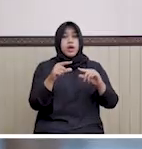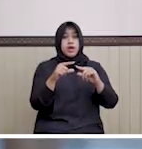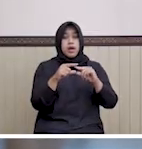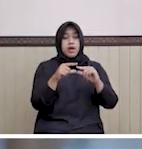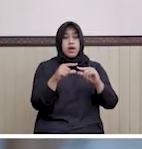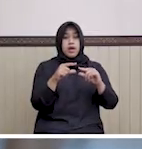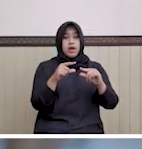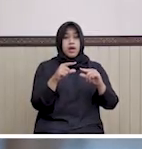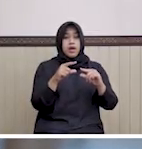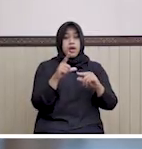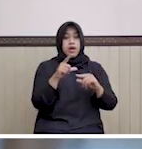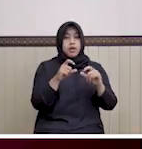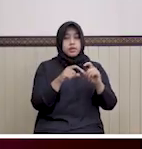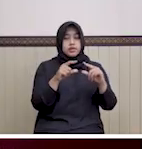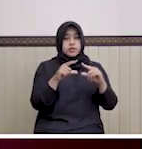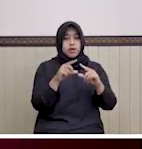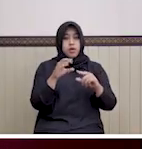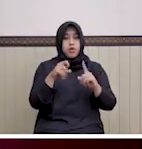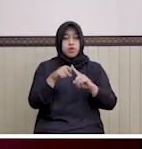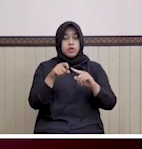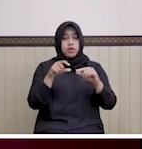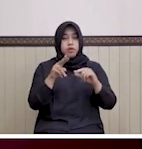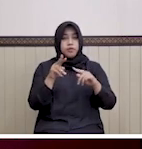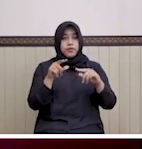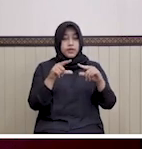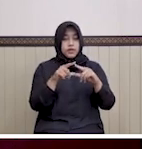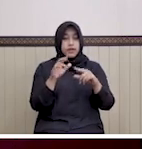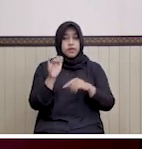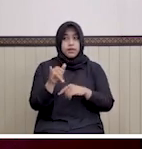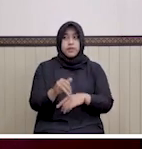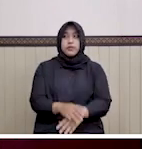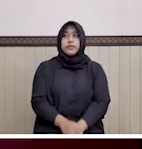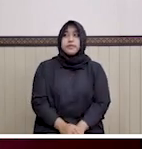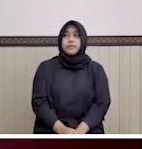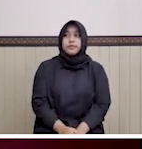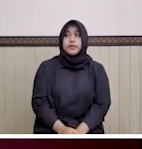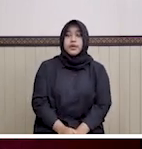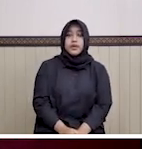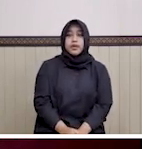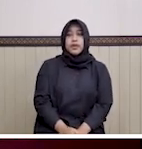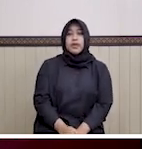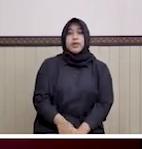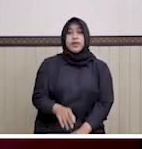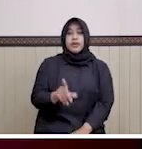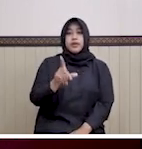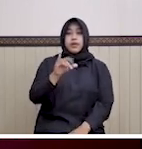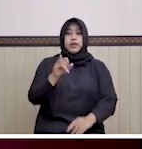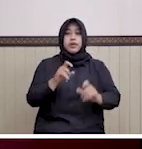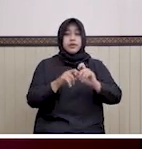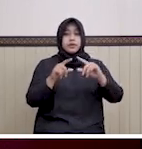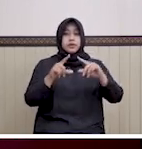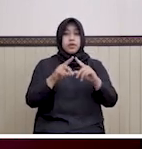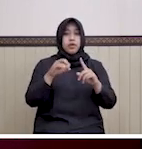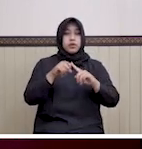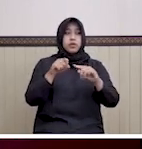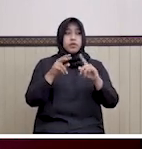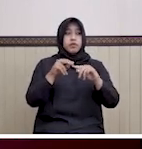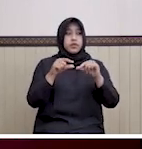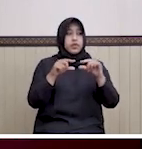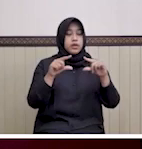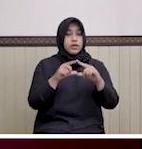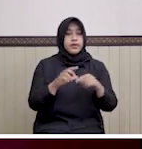Mbak Lis mushafiyah bales-bales Mbak Lisa Oktavia Carry